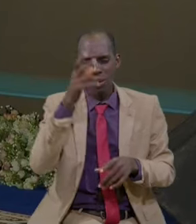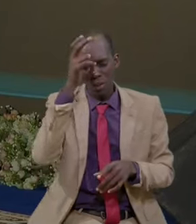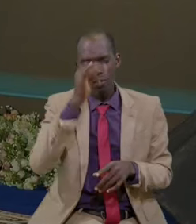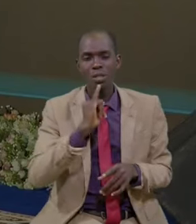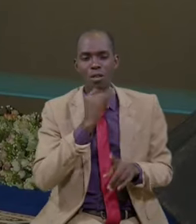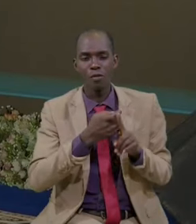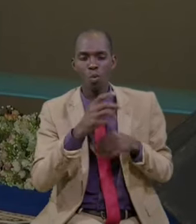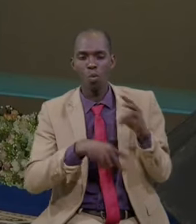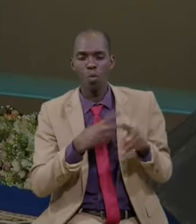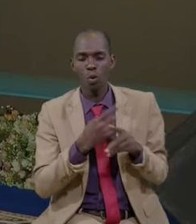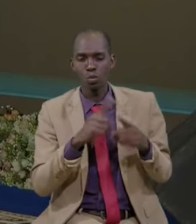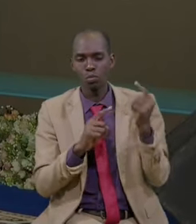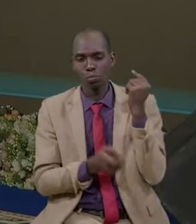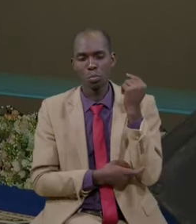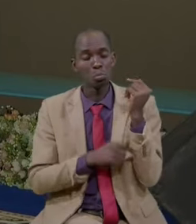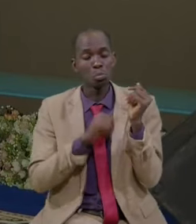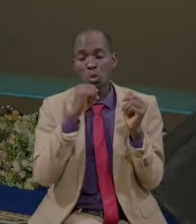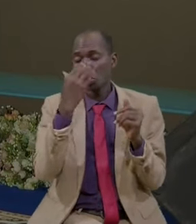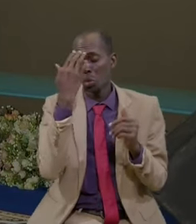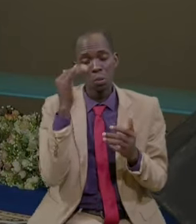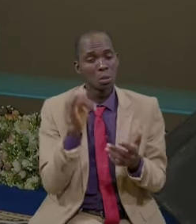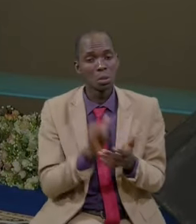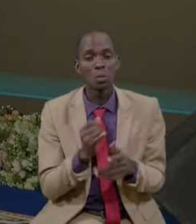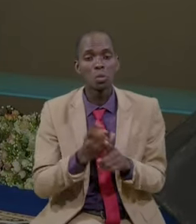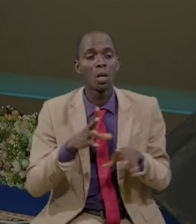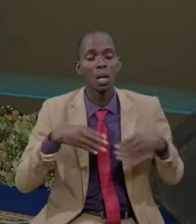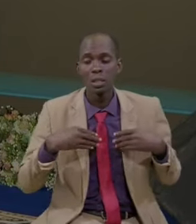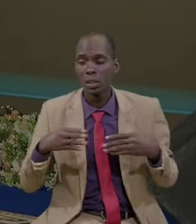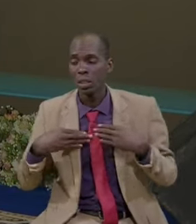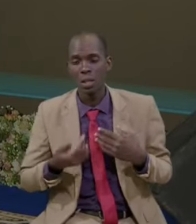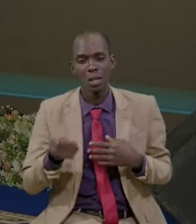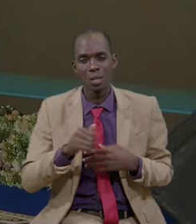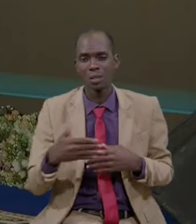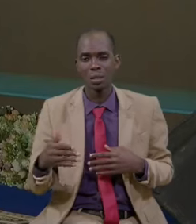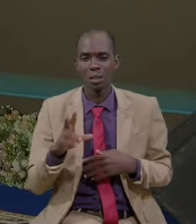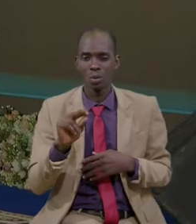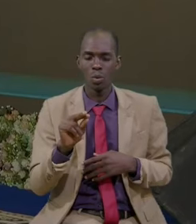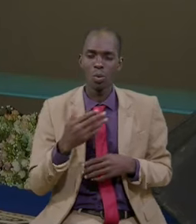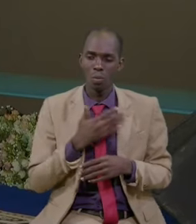choses. Réveille-les. Ceux-là qui sont ici et là-bas,